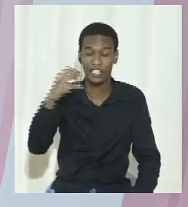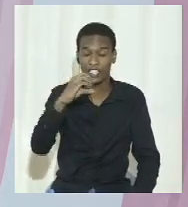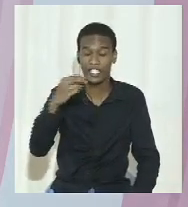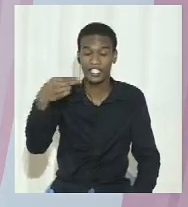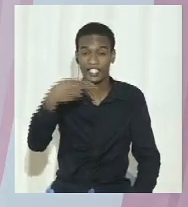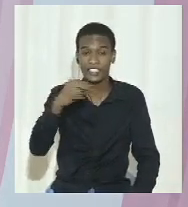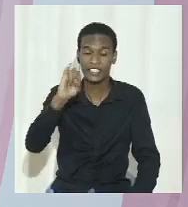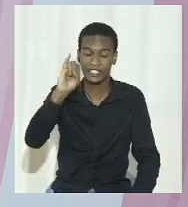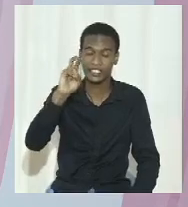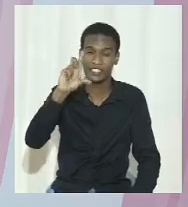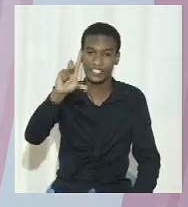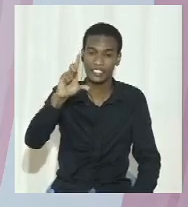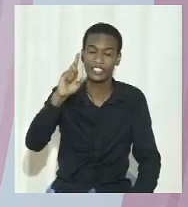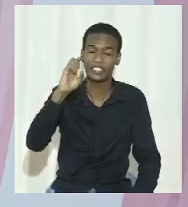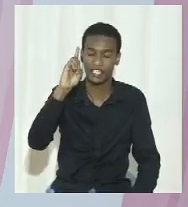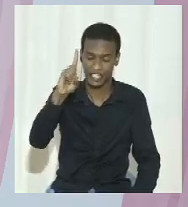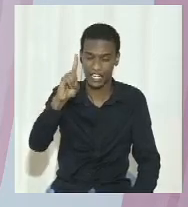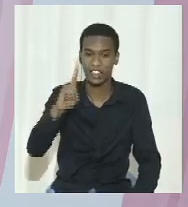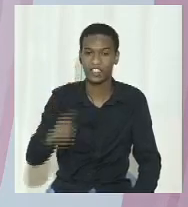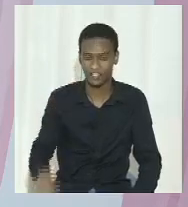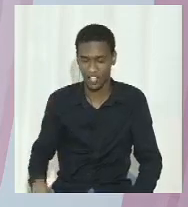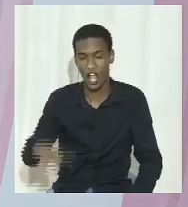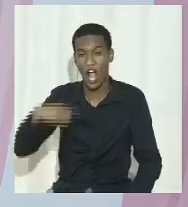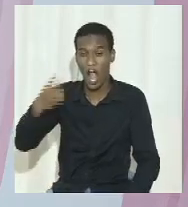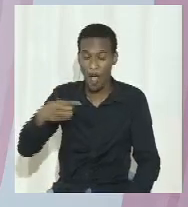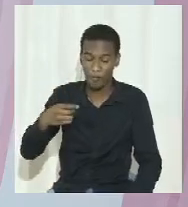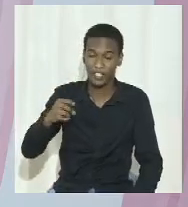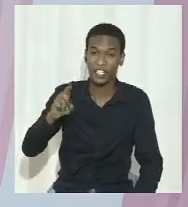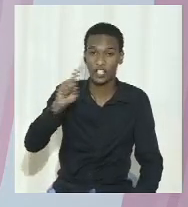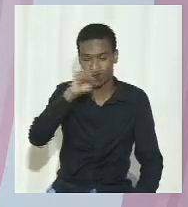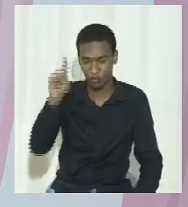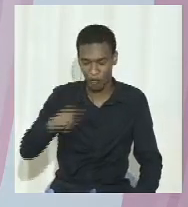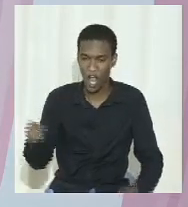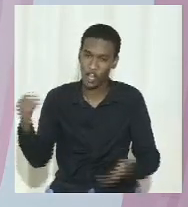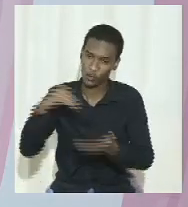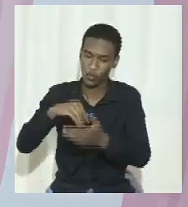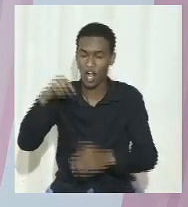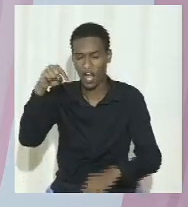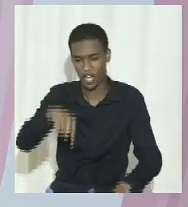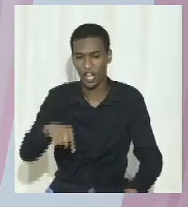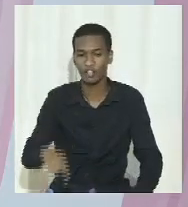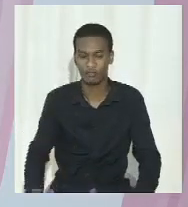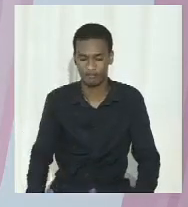amin'io fa 7 volana May ho avy izao io. Vaksiny a